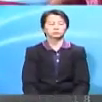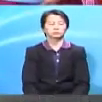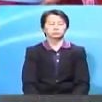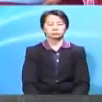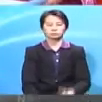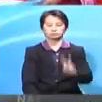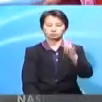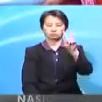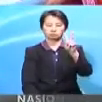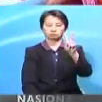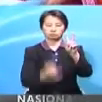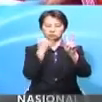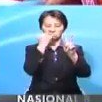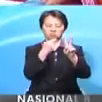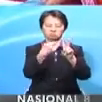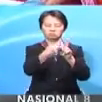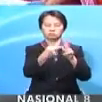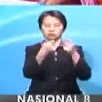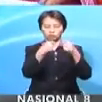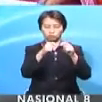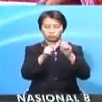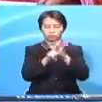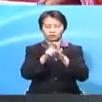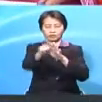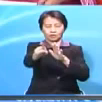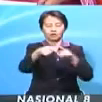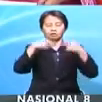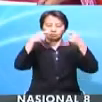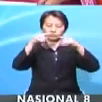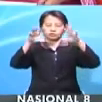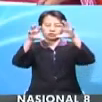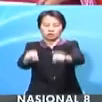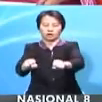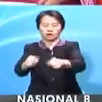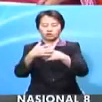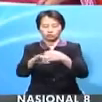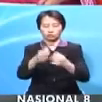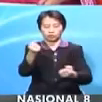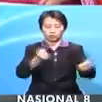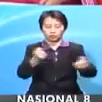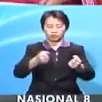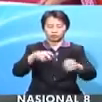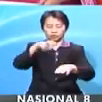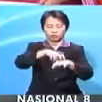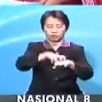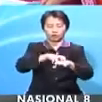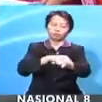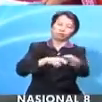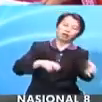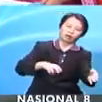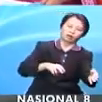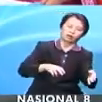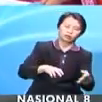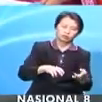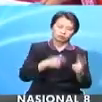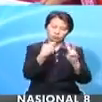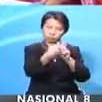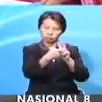dua penjurnay yang coba meloloskan diri berjaya ditahan selepas kereta yang dinaiki terbatas